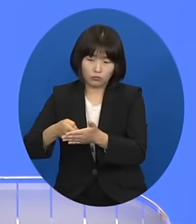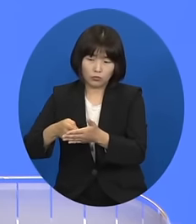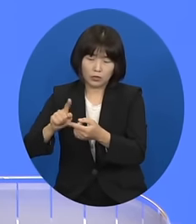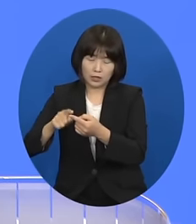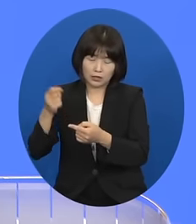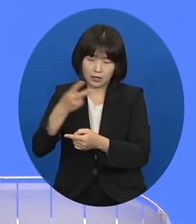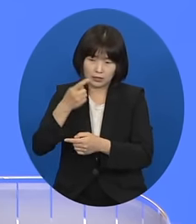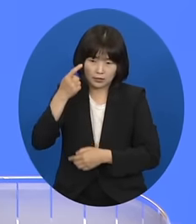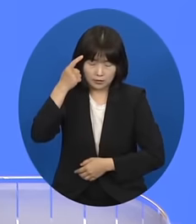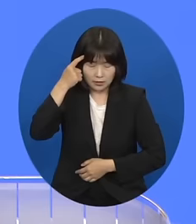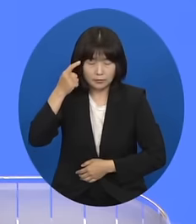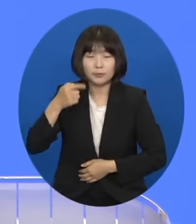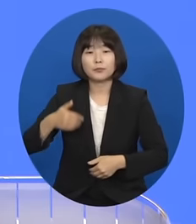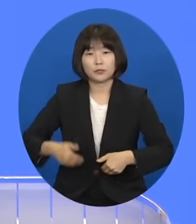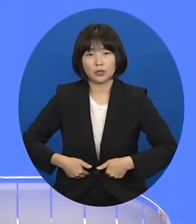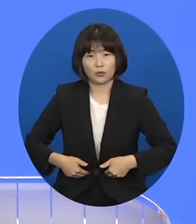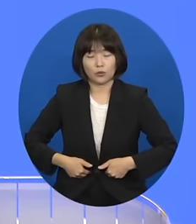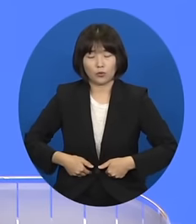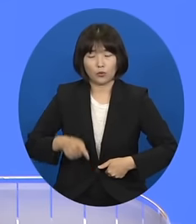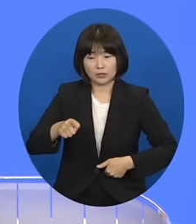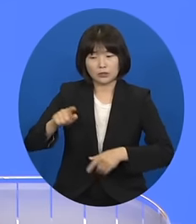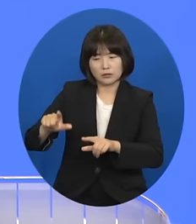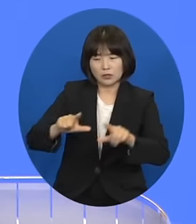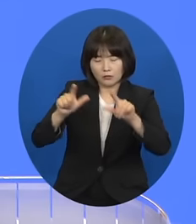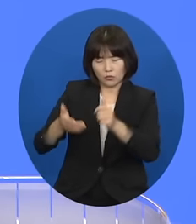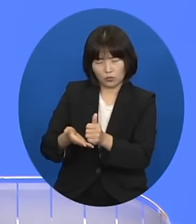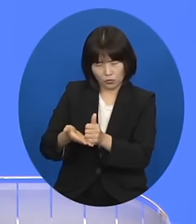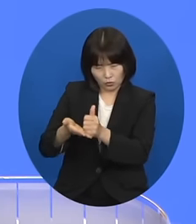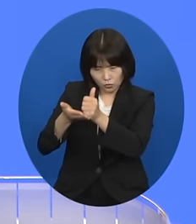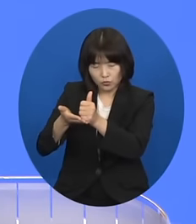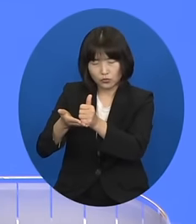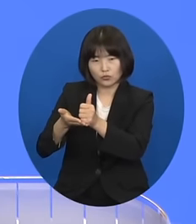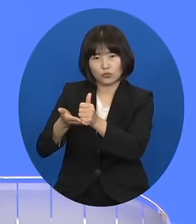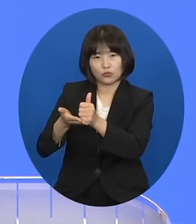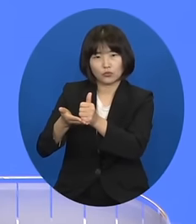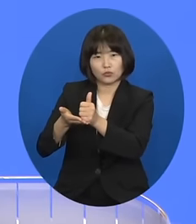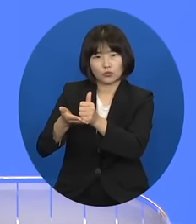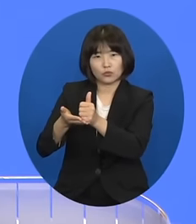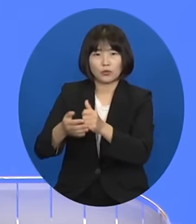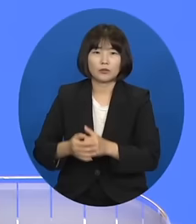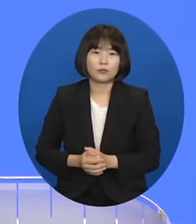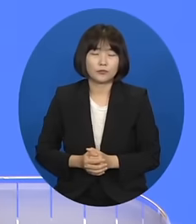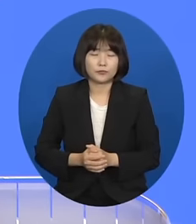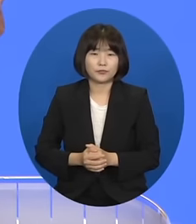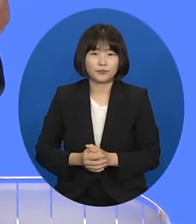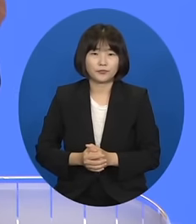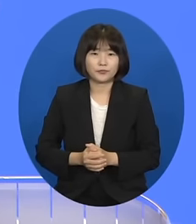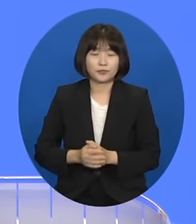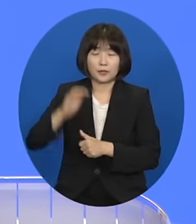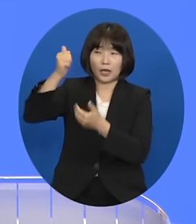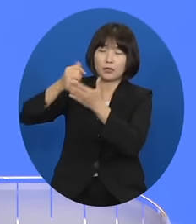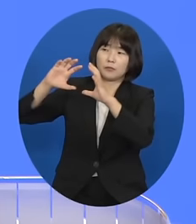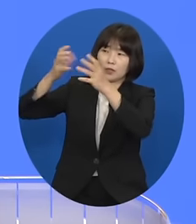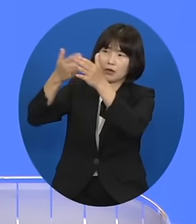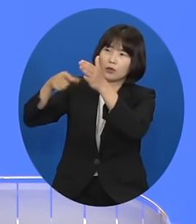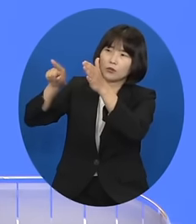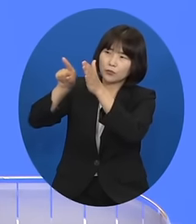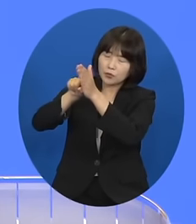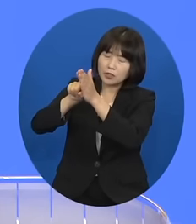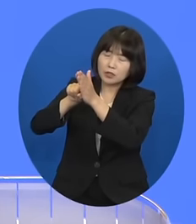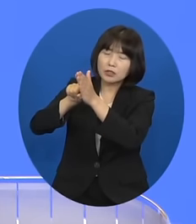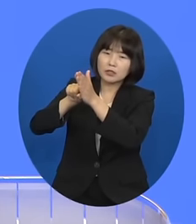그래서 그분들의 삶도 존중받고 또한 성경적인 관점을 바탕으로 하나님 나라를 위해서 섬길 수 있도록